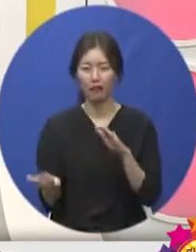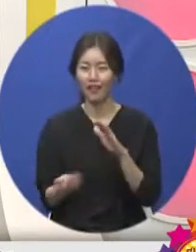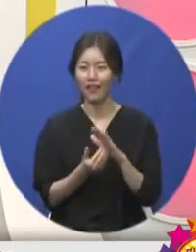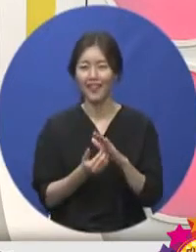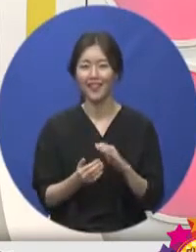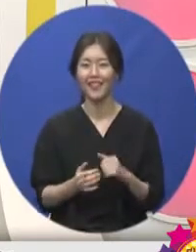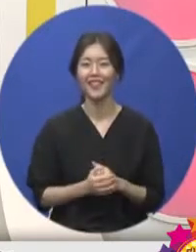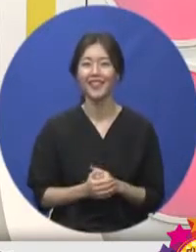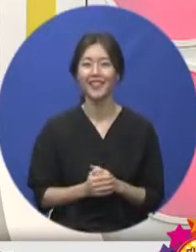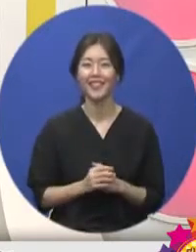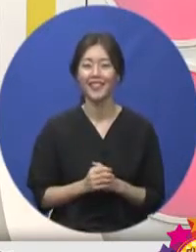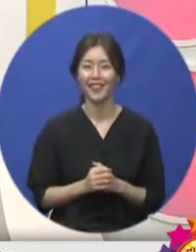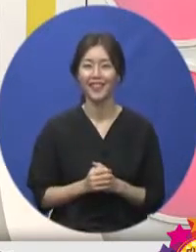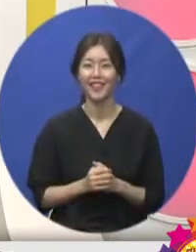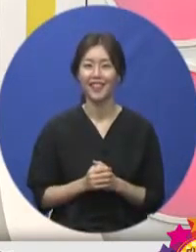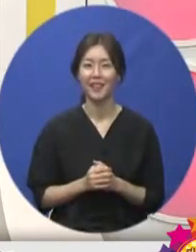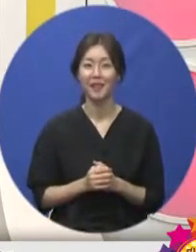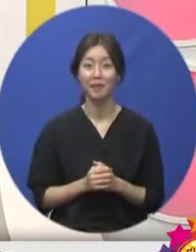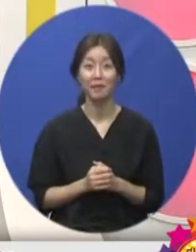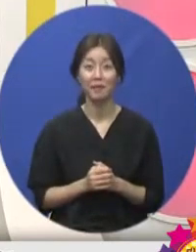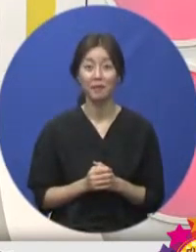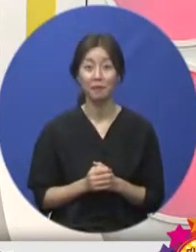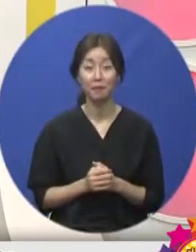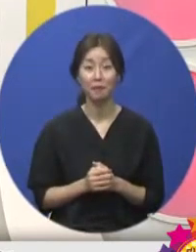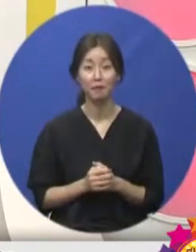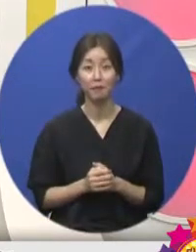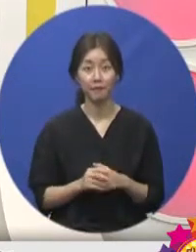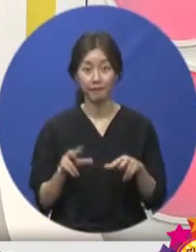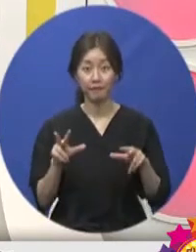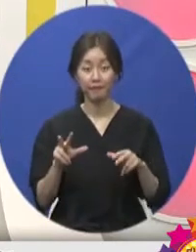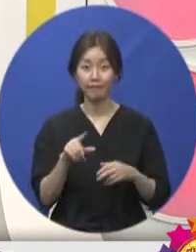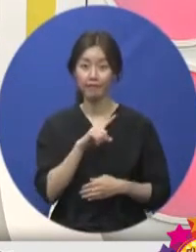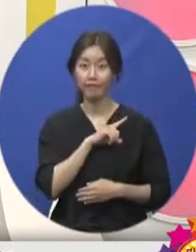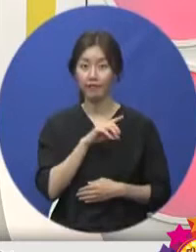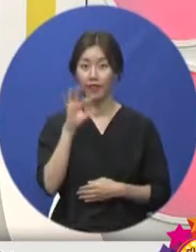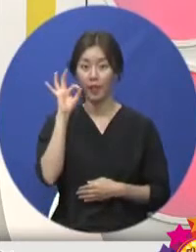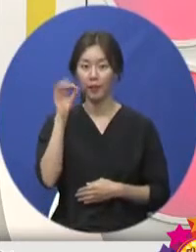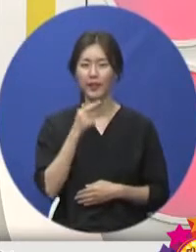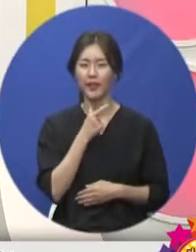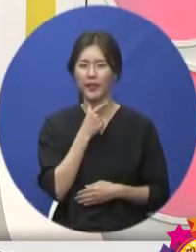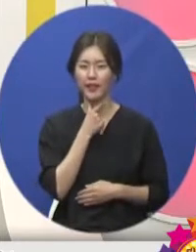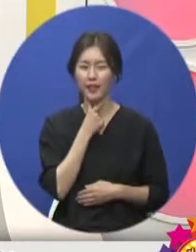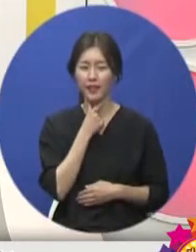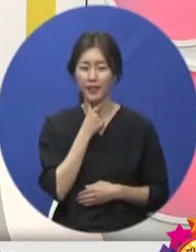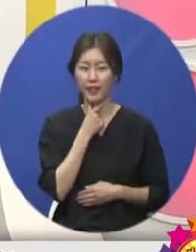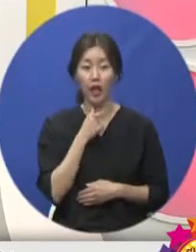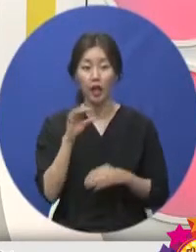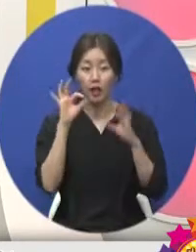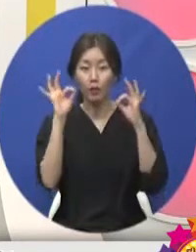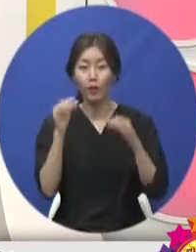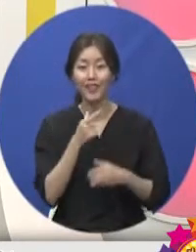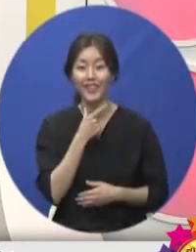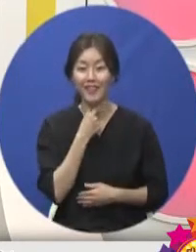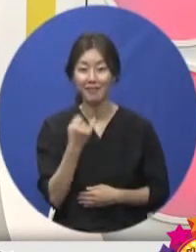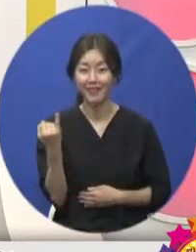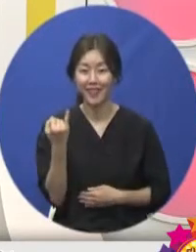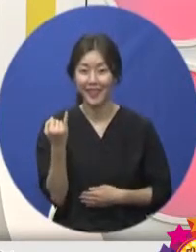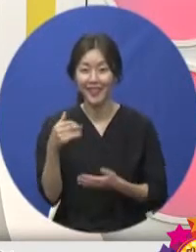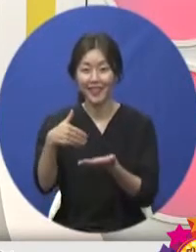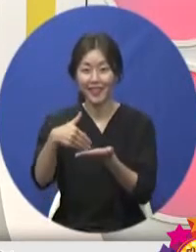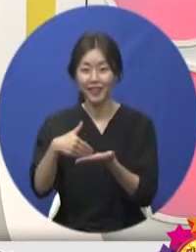실력이 아니에요. 그럼요. 지금 보고 싶은 여인을 했는데 제일 보고 싶은